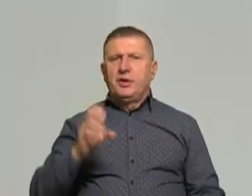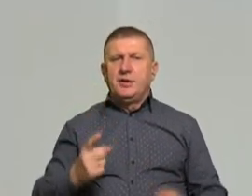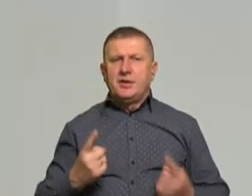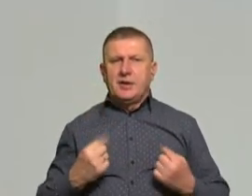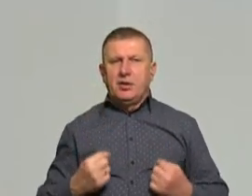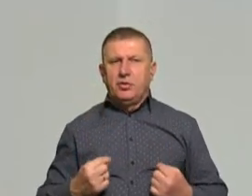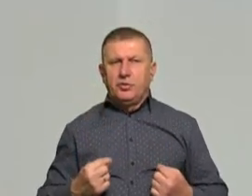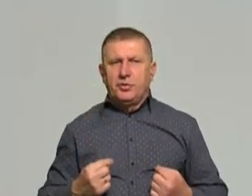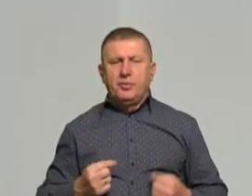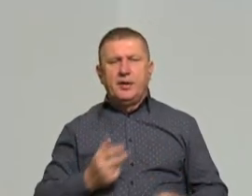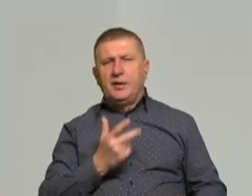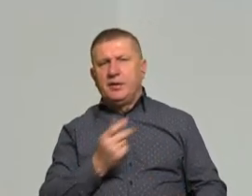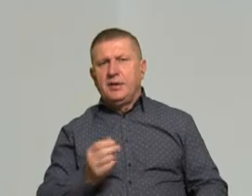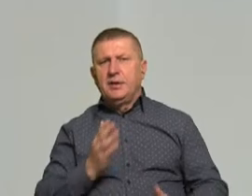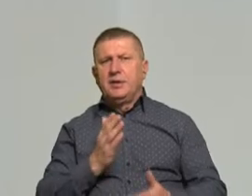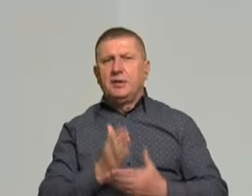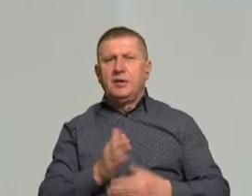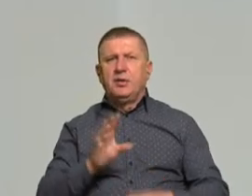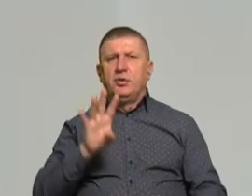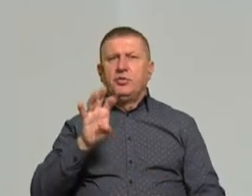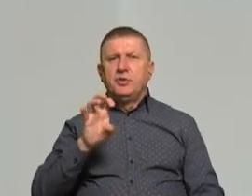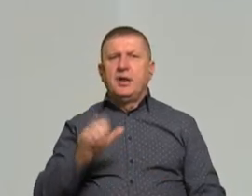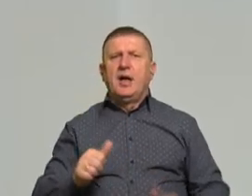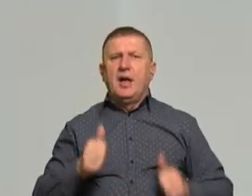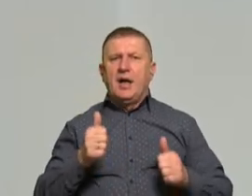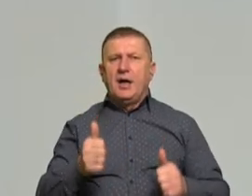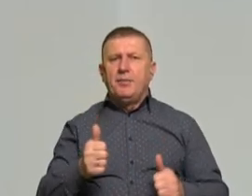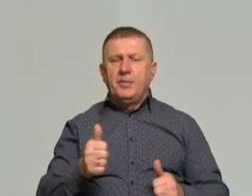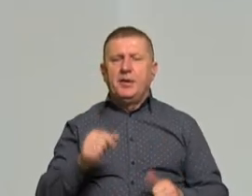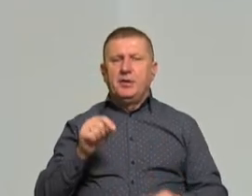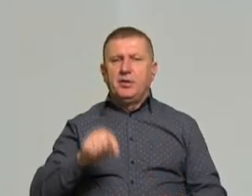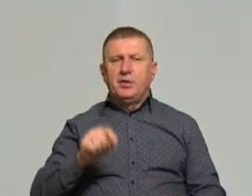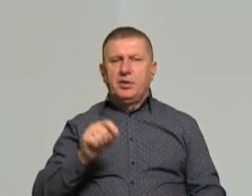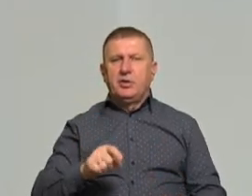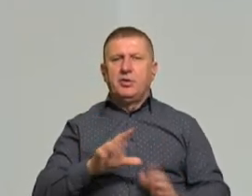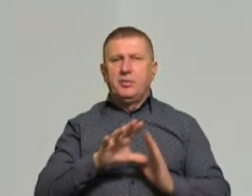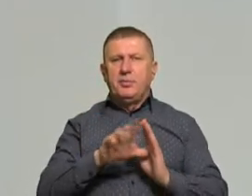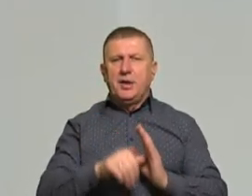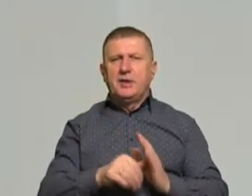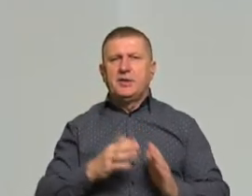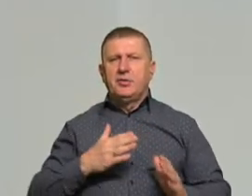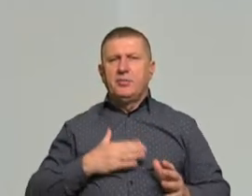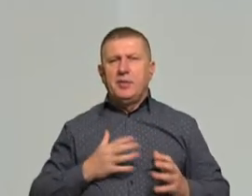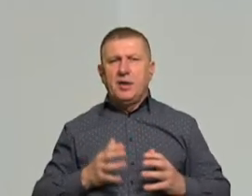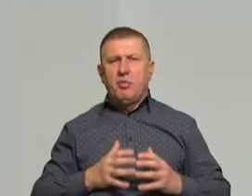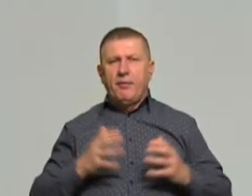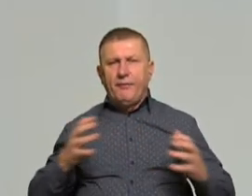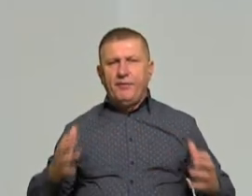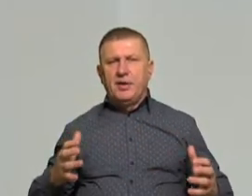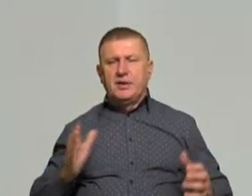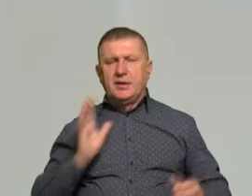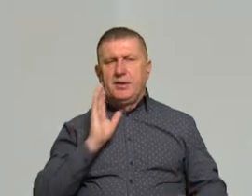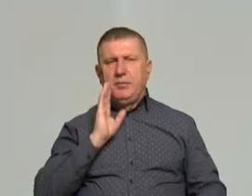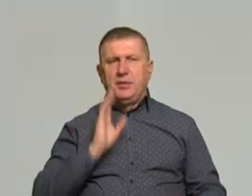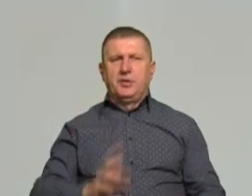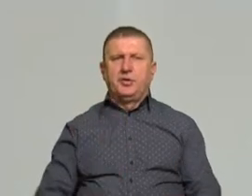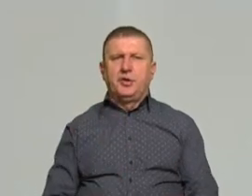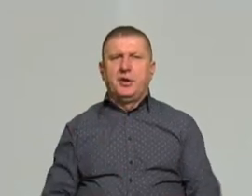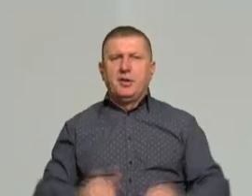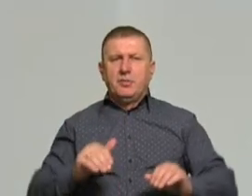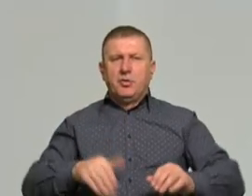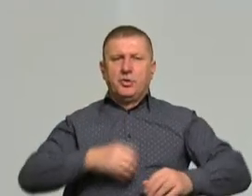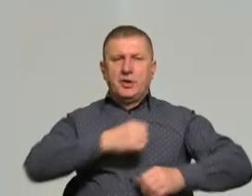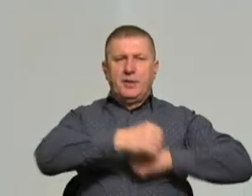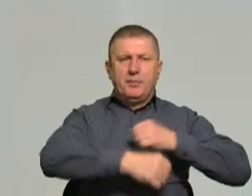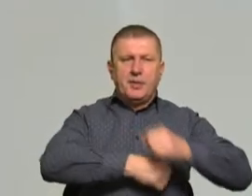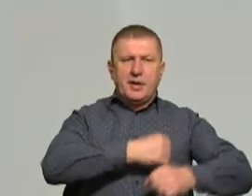żeby tylko 400 mieszkań powstało, ale żeby potencjał mieszkaniowy tego miasta był taki, żeby ci ludzie wiedzieli, że tutaj mogą pracować,